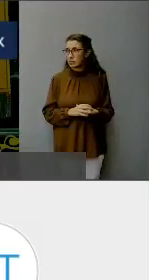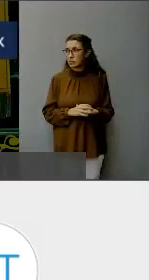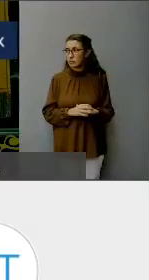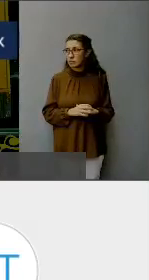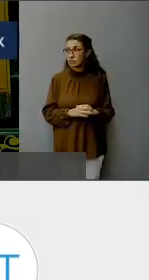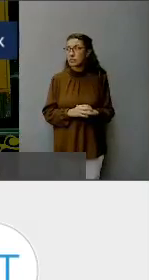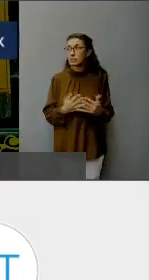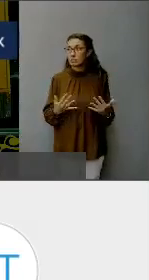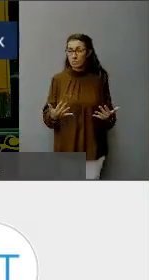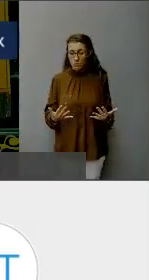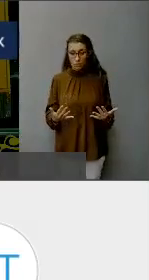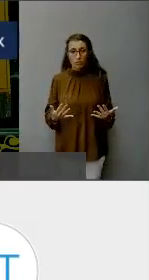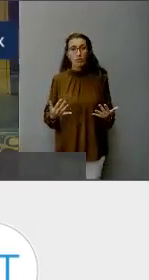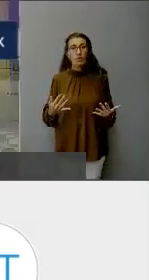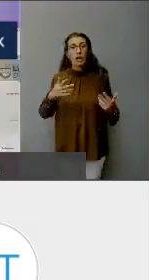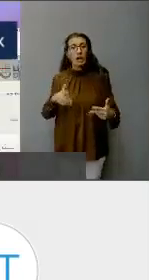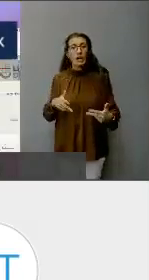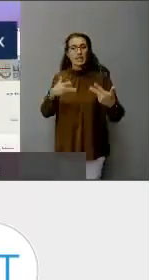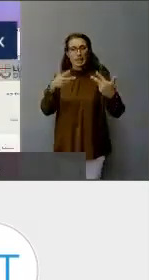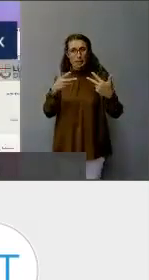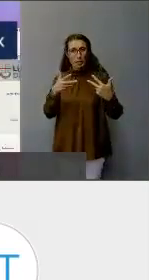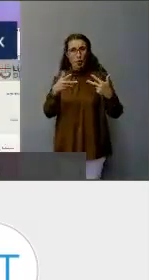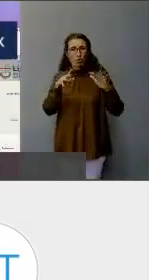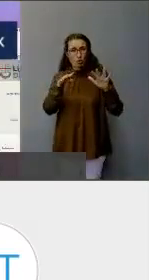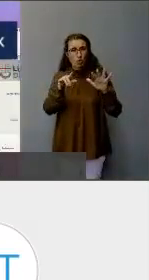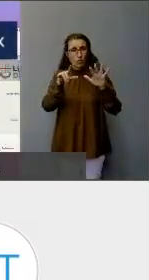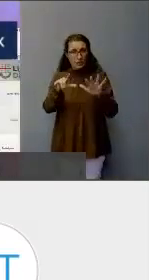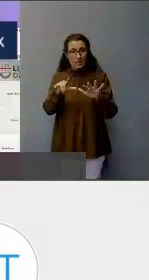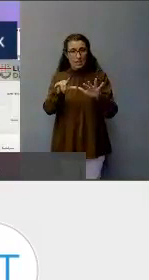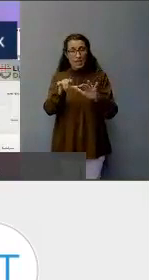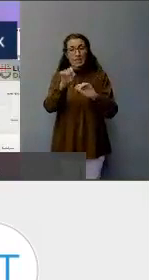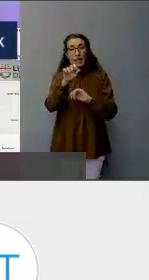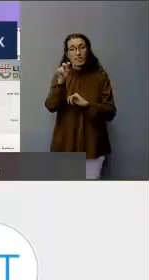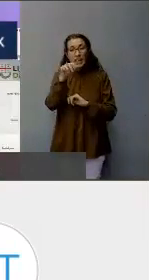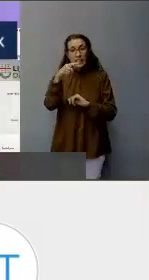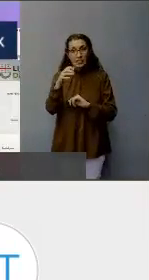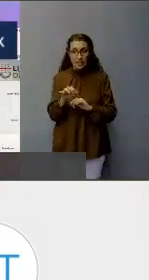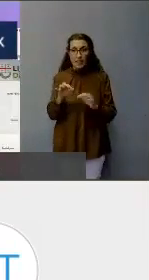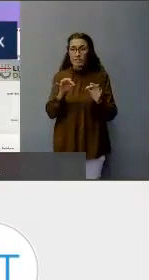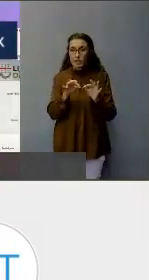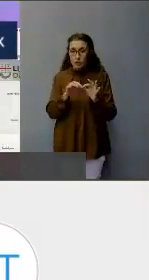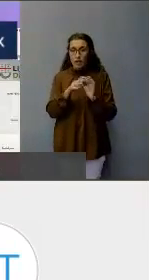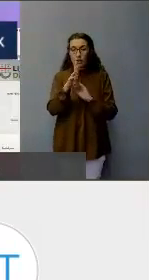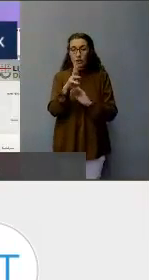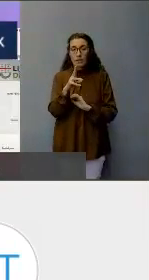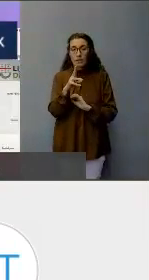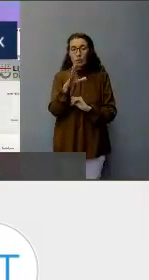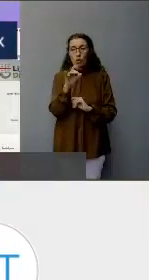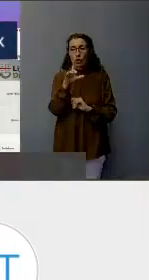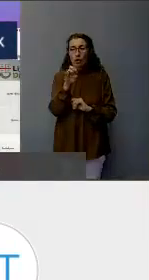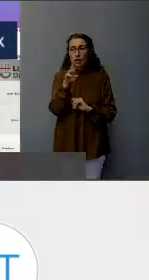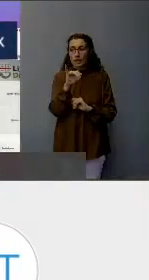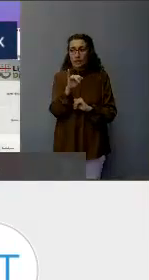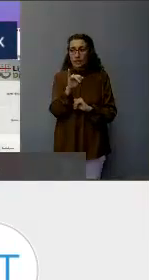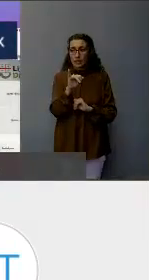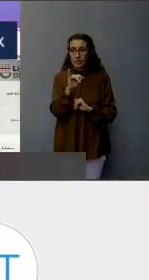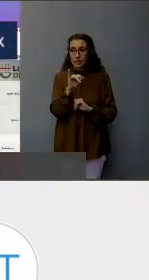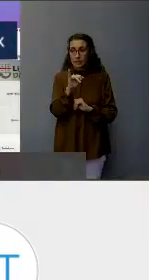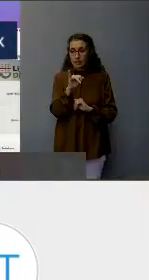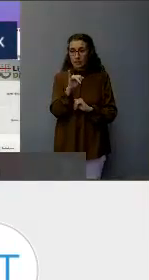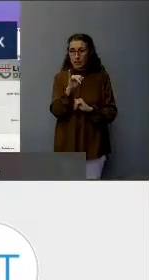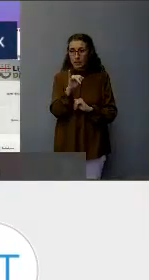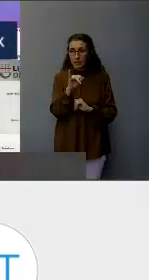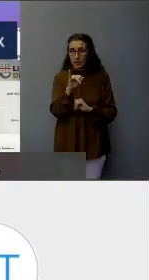allora da remoto sul 97 volevo le grazie consigliera veniente consigliera bruccoleri